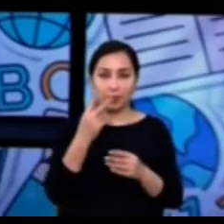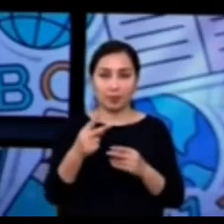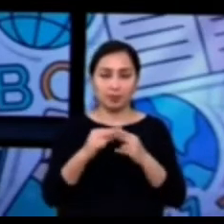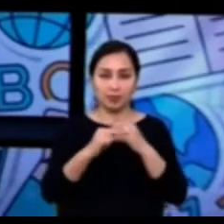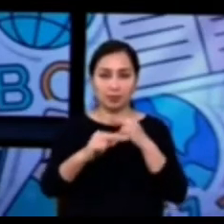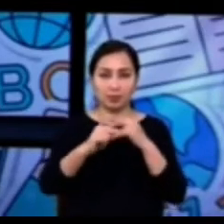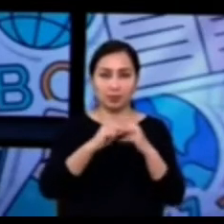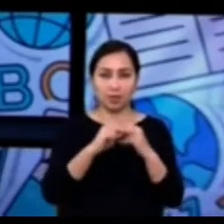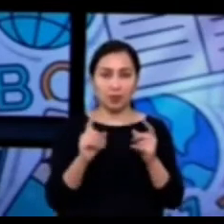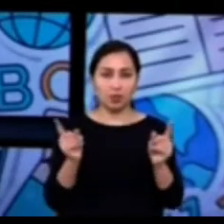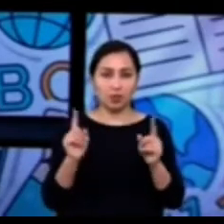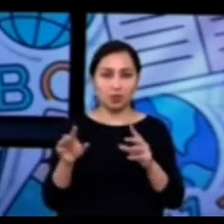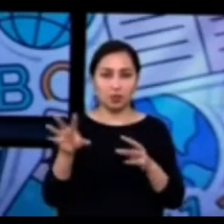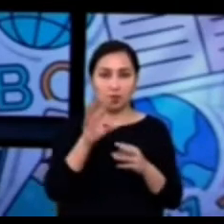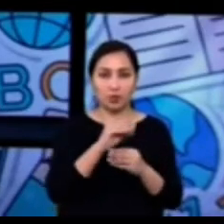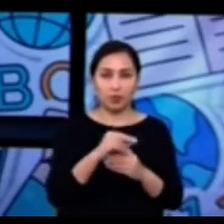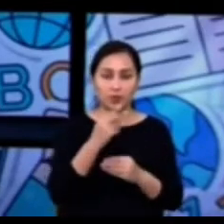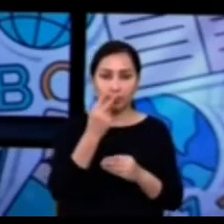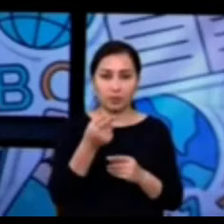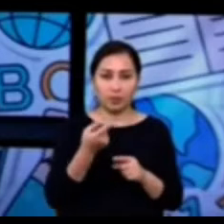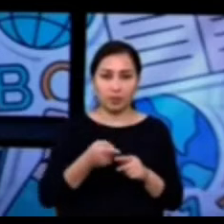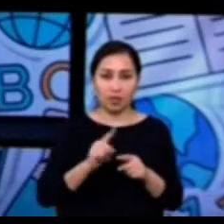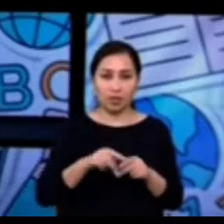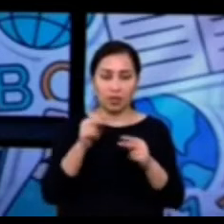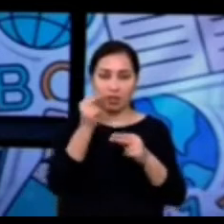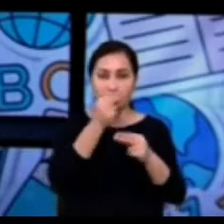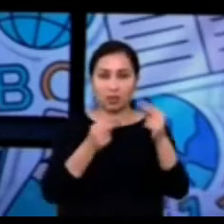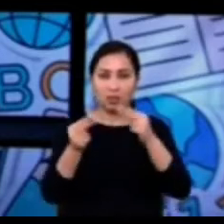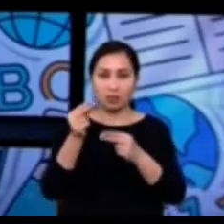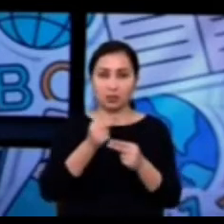Посмотрите внимательно, что вы видите на этой картинке.